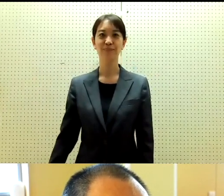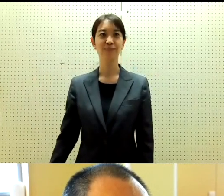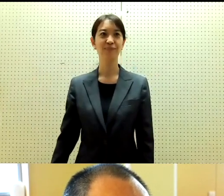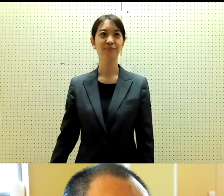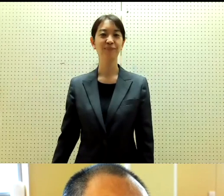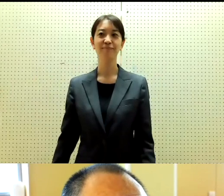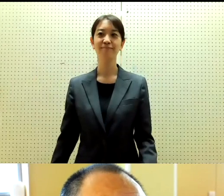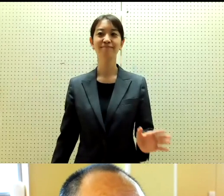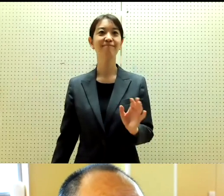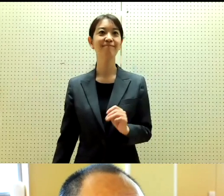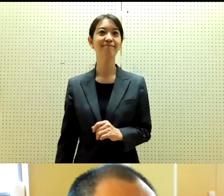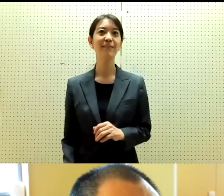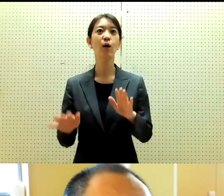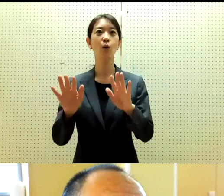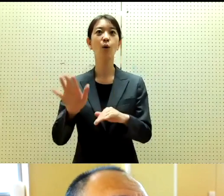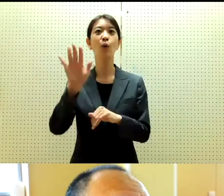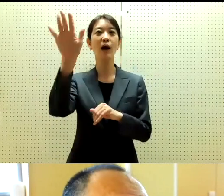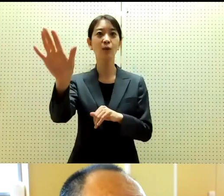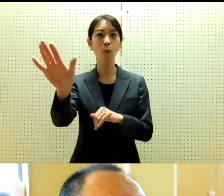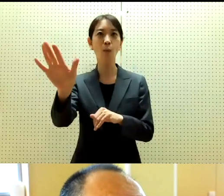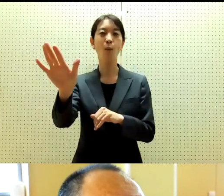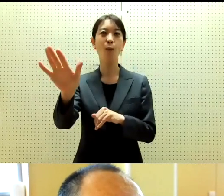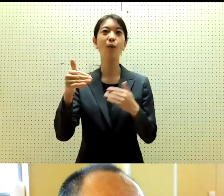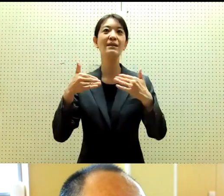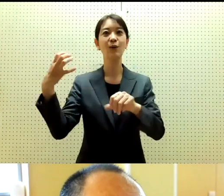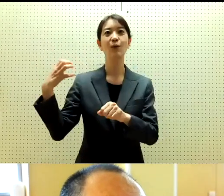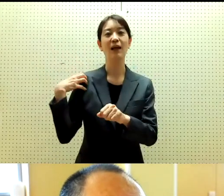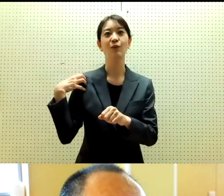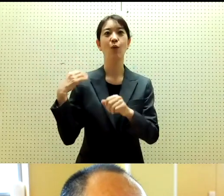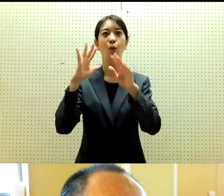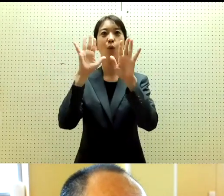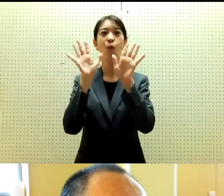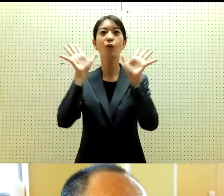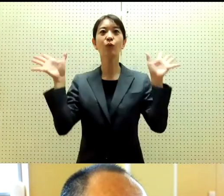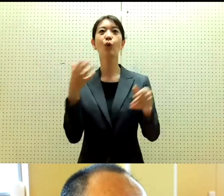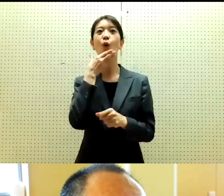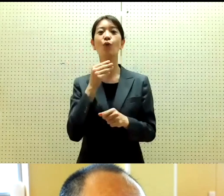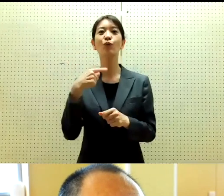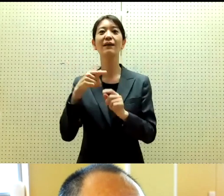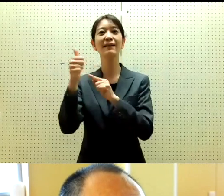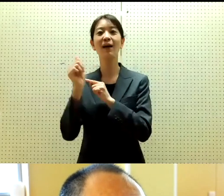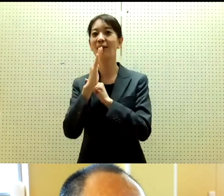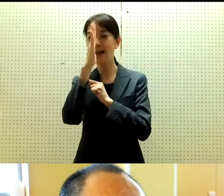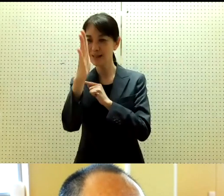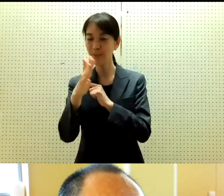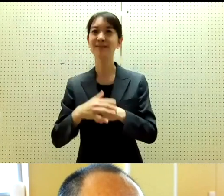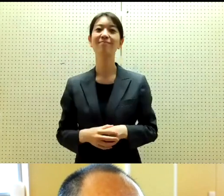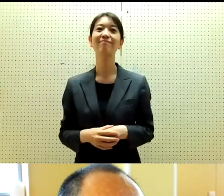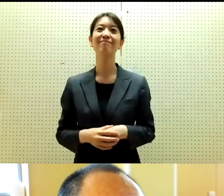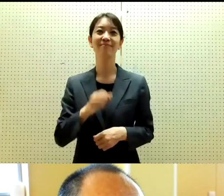豊福先生にお願いしたいと思います。豊福先生、どうぞよろしくお願いいたします。 はい、よろしくお願いいたします